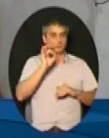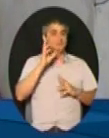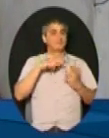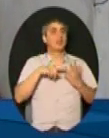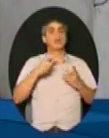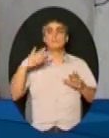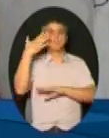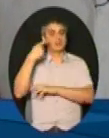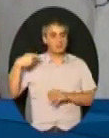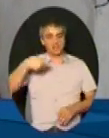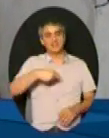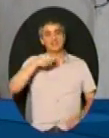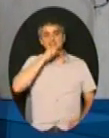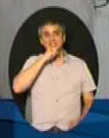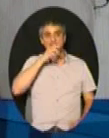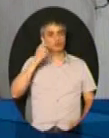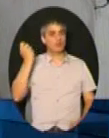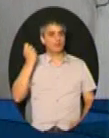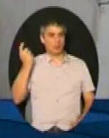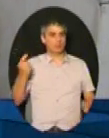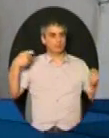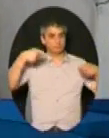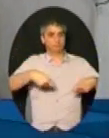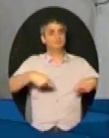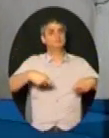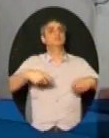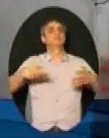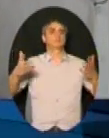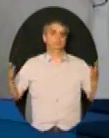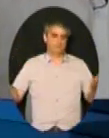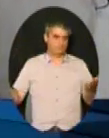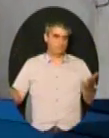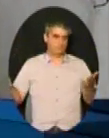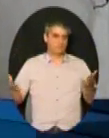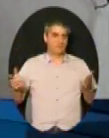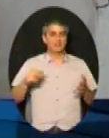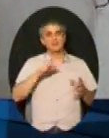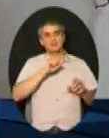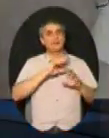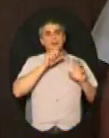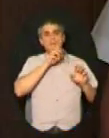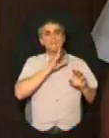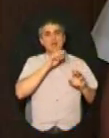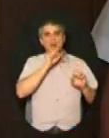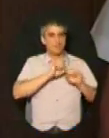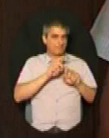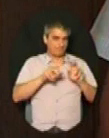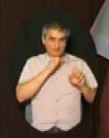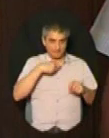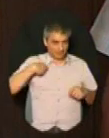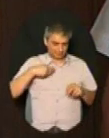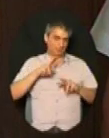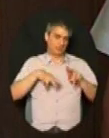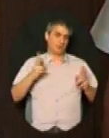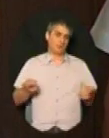ותהיה השתתפות המדינה בקצבת הזקנה של ביטוח לאומי, אז צצת הפנסיה תהיה הרבה יותר פשוטה לטיפול.